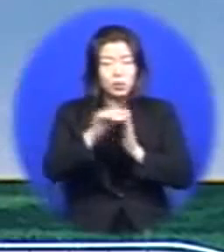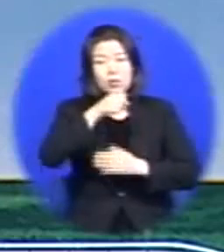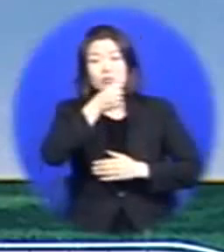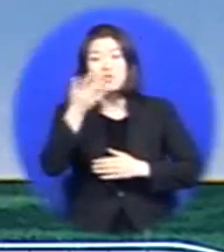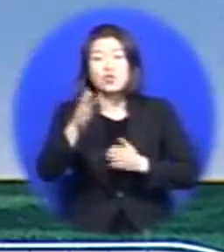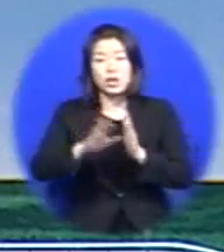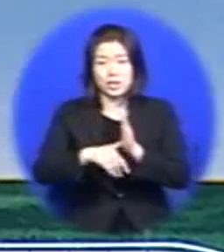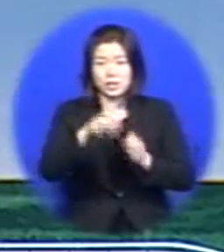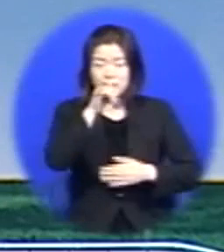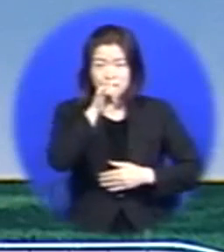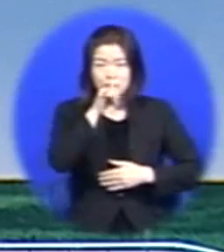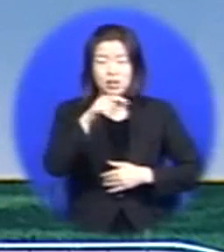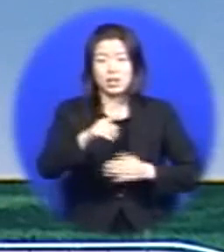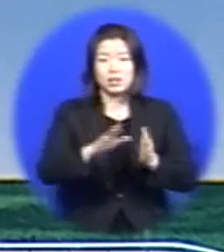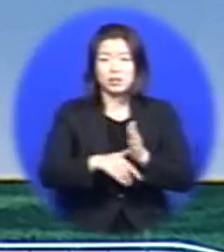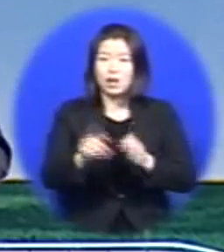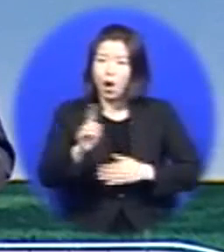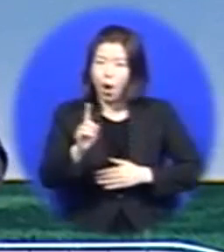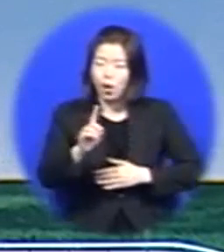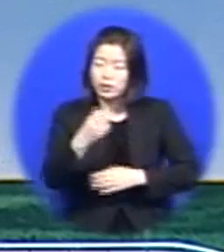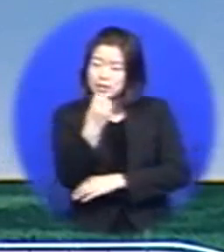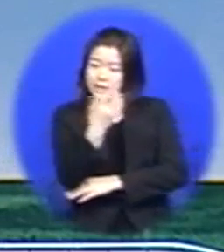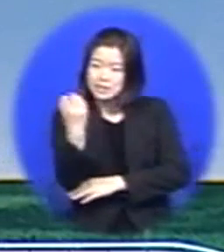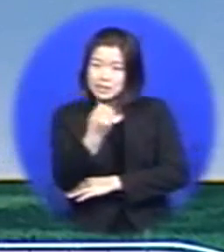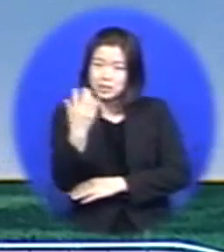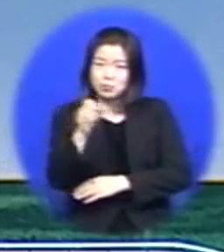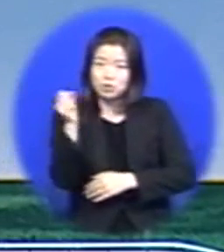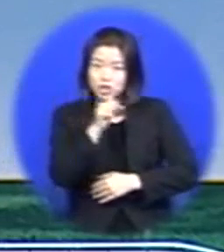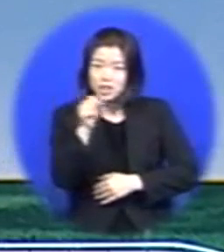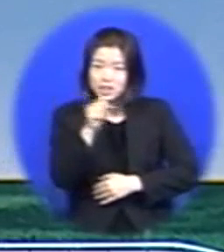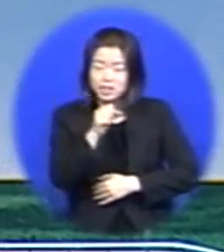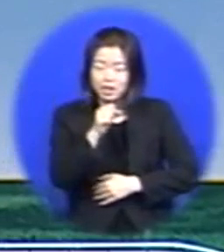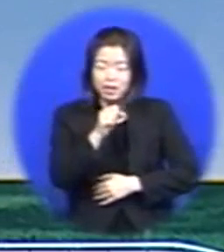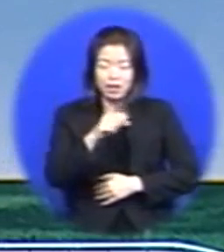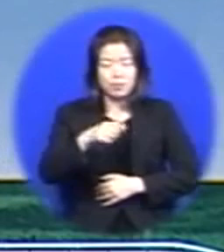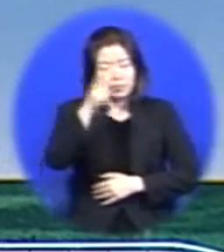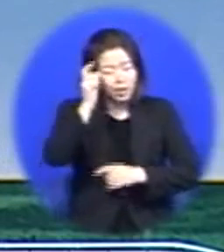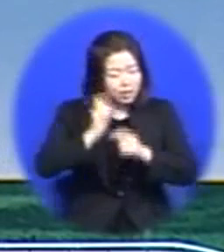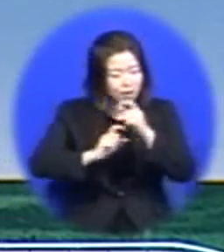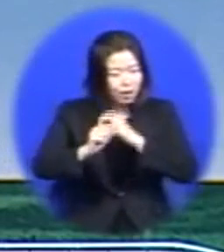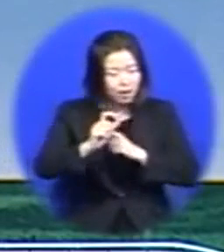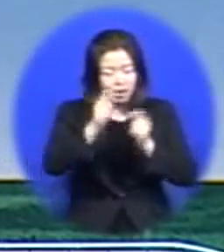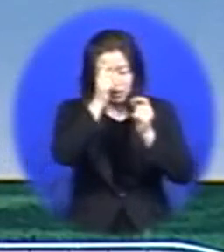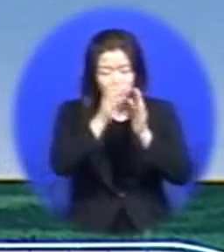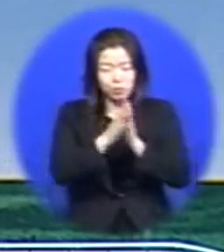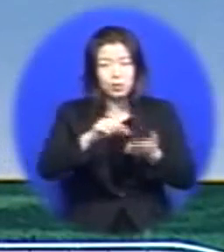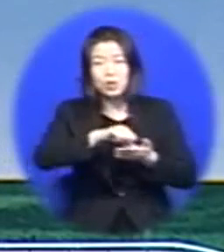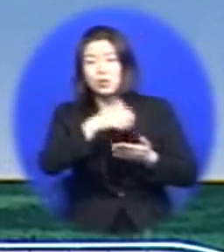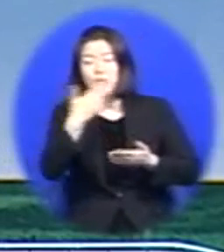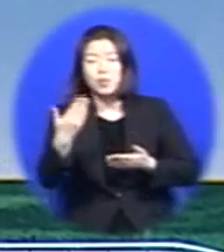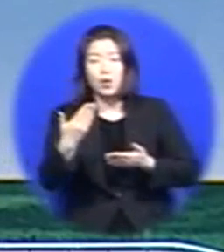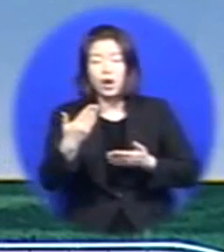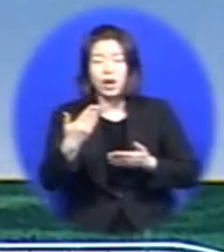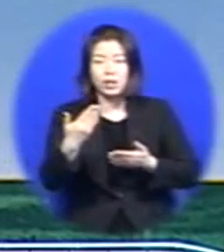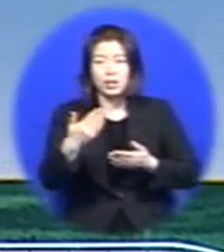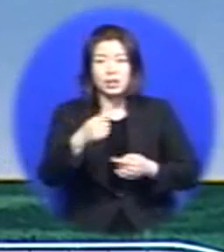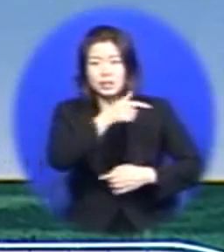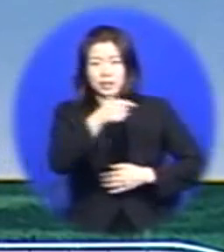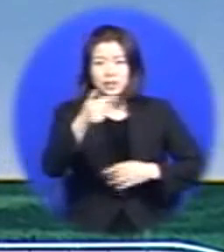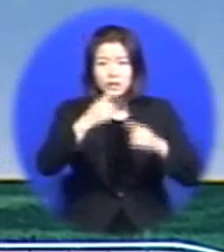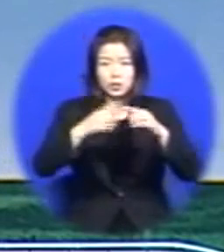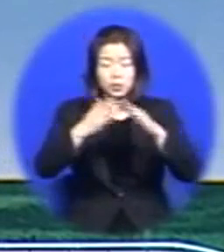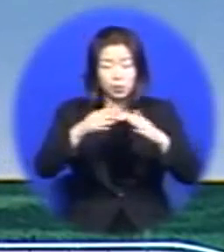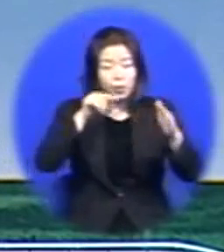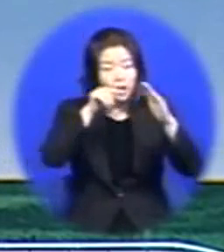있었는데 그때 어느 신문 기자가 철야기도로 유명한 교회, 큰 교회, 그 교회에